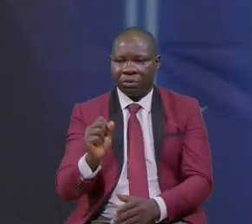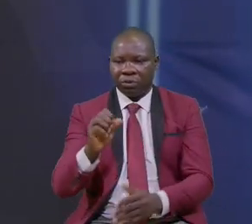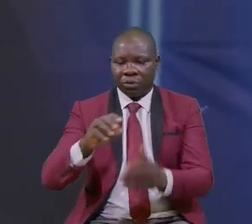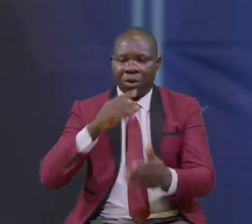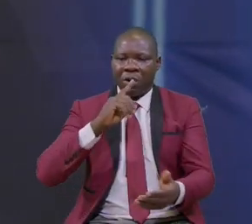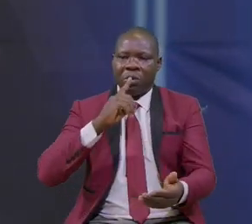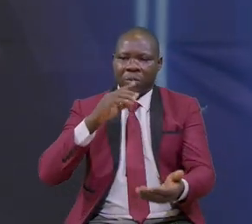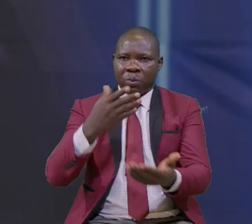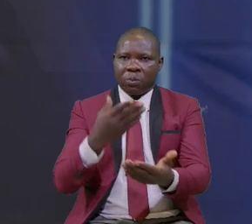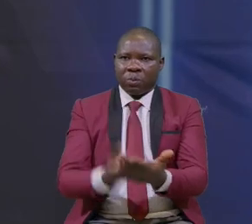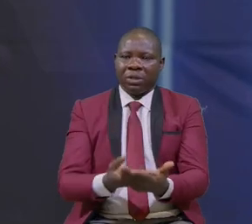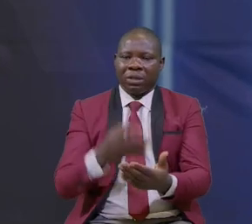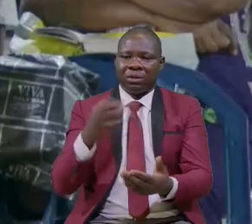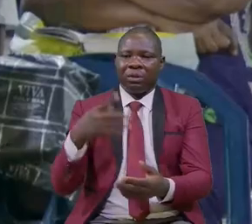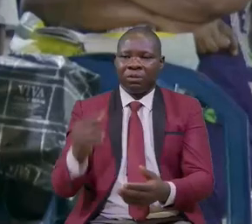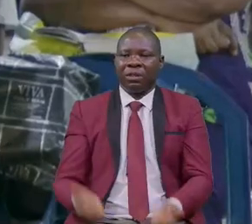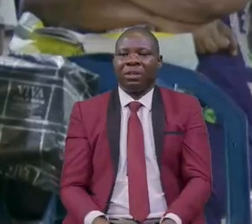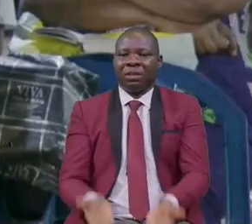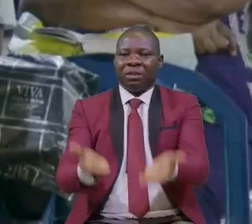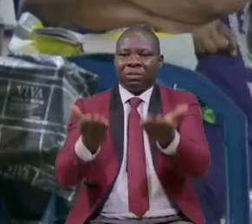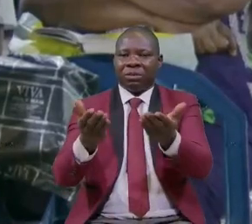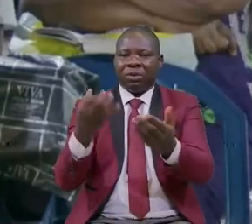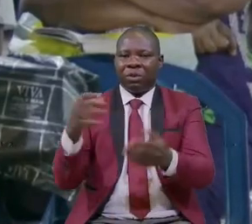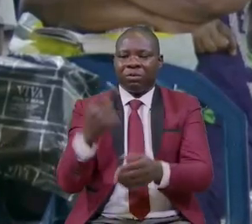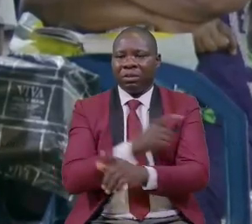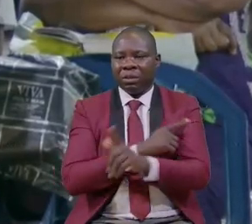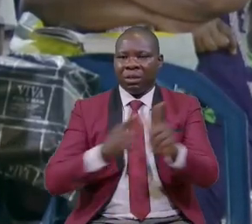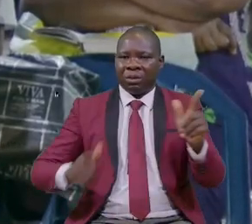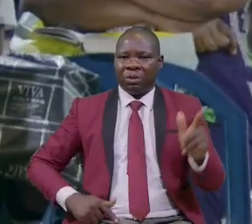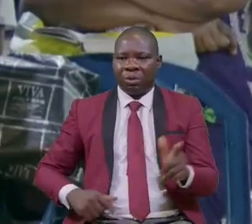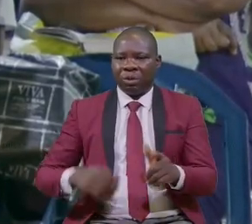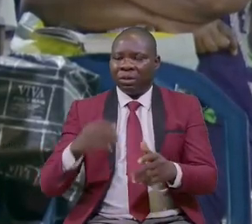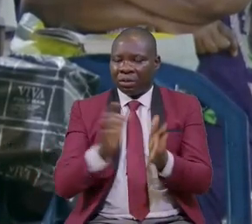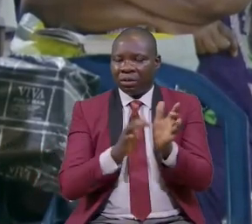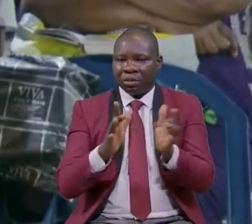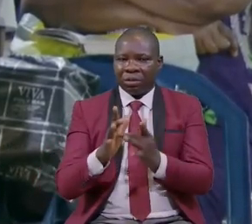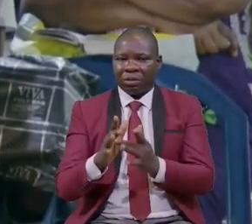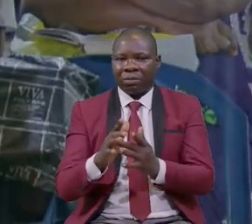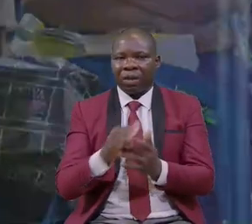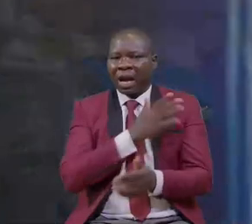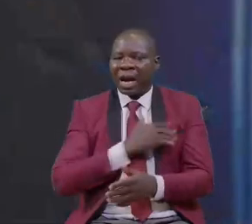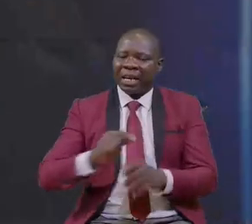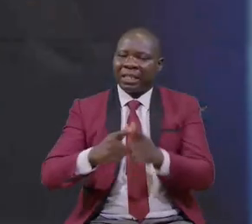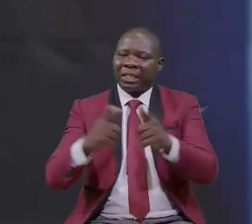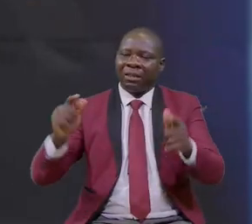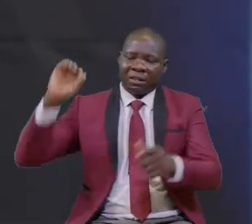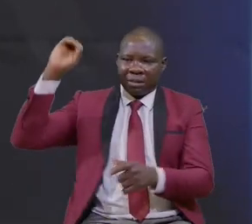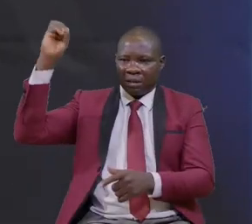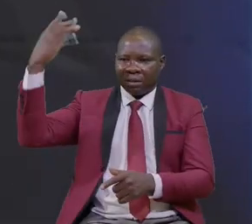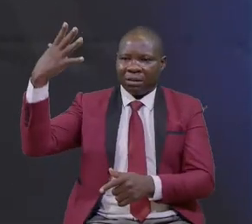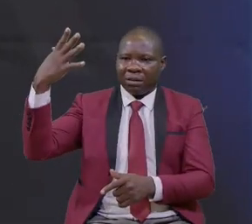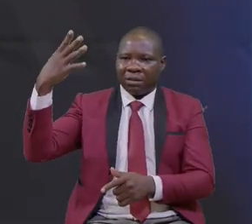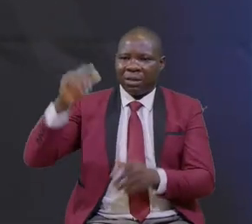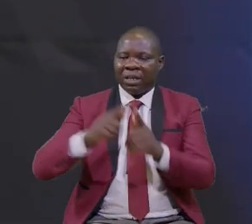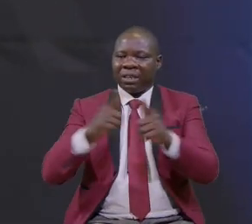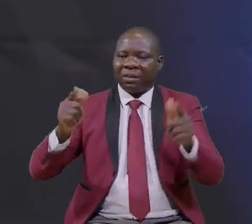résurrection du Seigneur Jésus. Voyez ceci maintenant. Et une grande grâce.